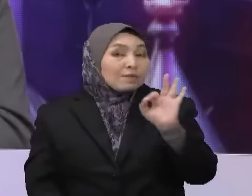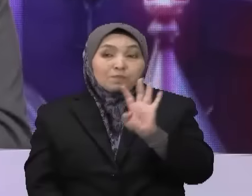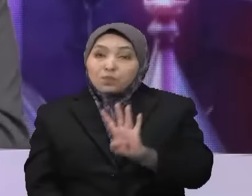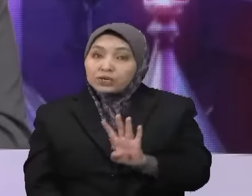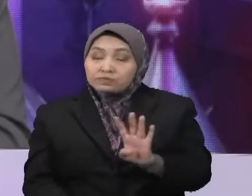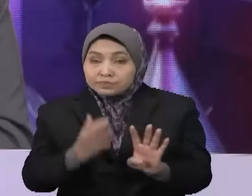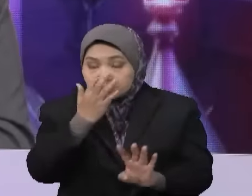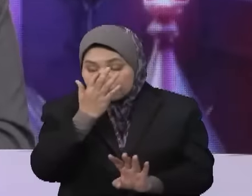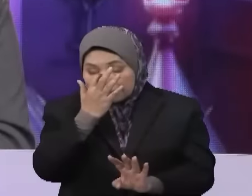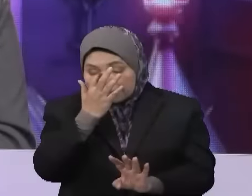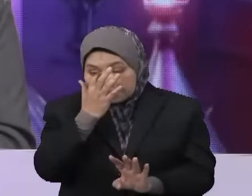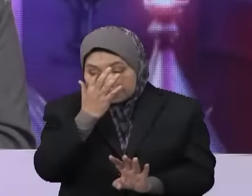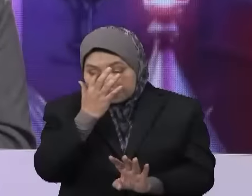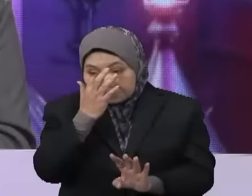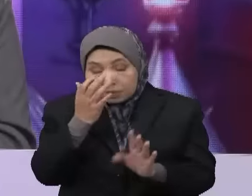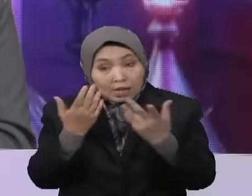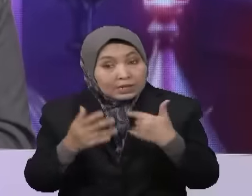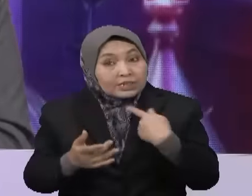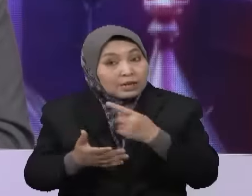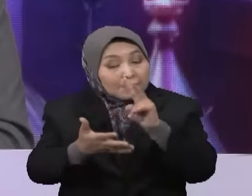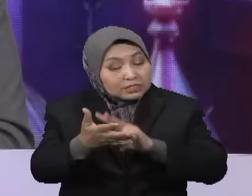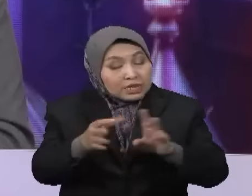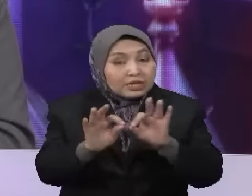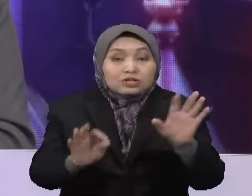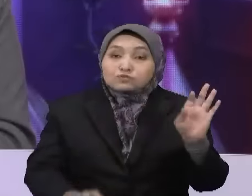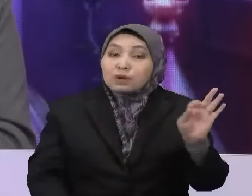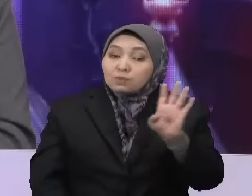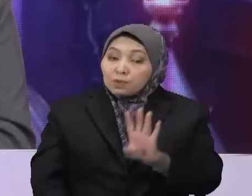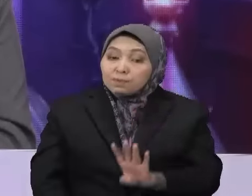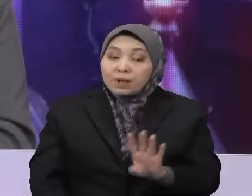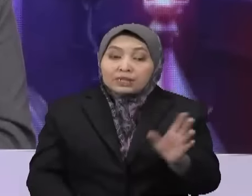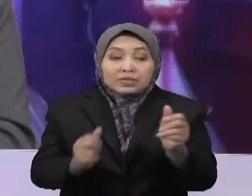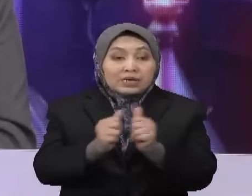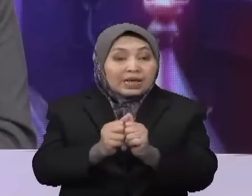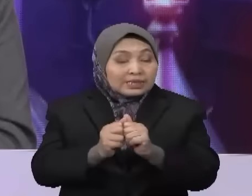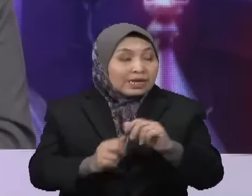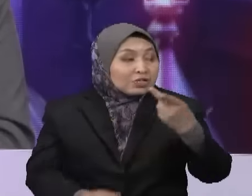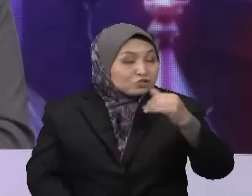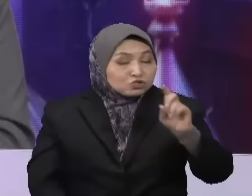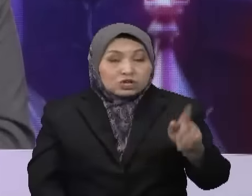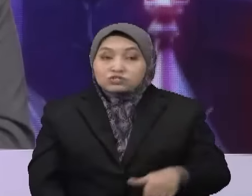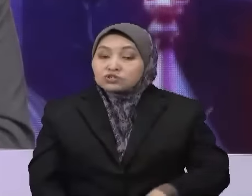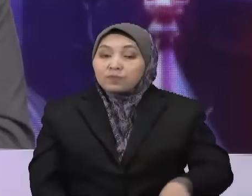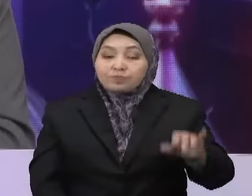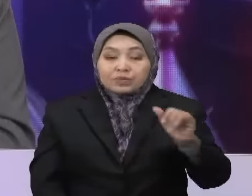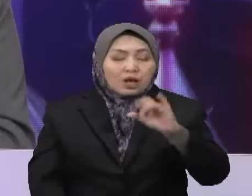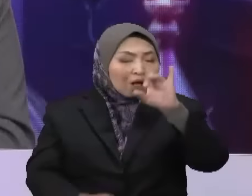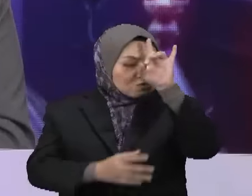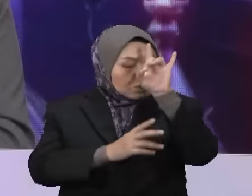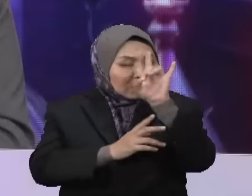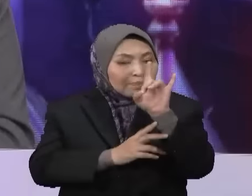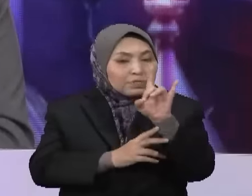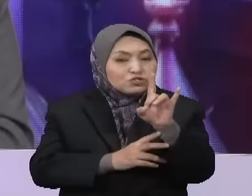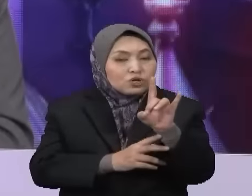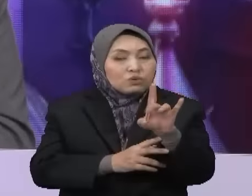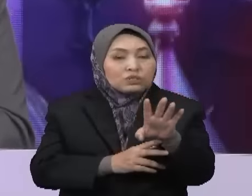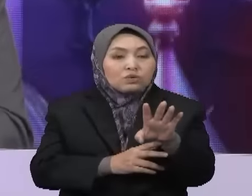ke-94. Mari kita baca sama-sama ayat 94 dengan Hijaz, insya-Allah, tarjum Hijaz. A'udzubillahi minasyaitonir